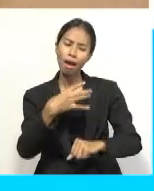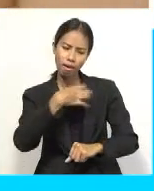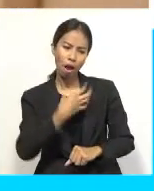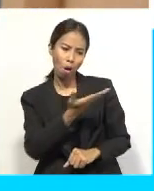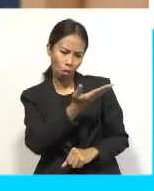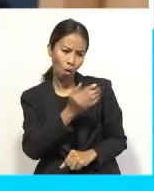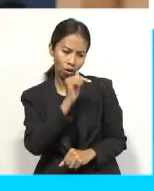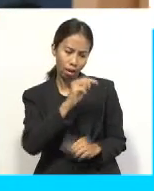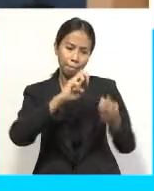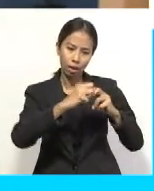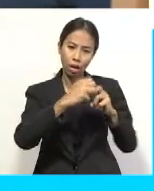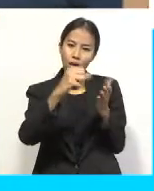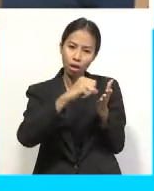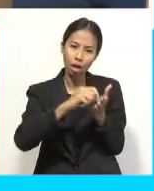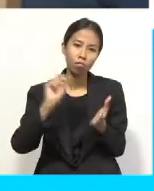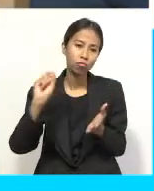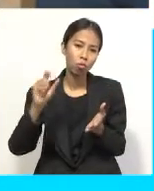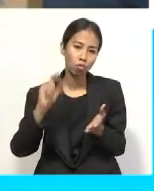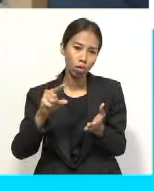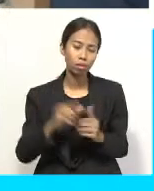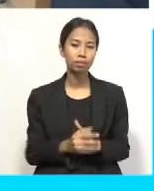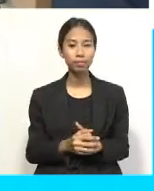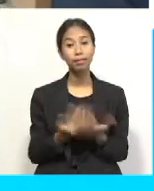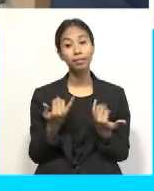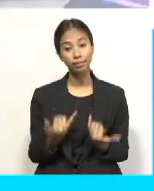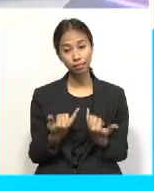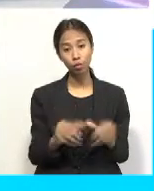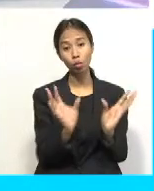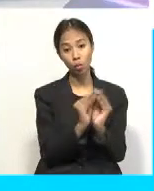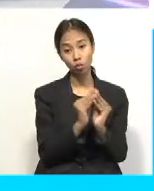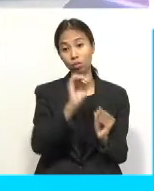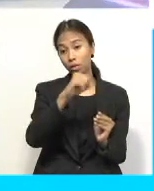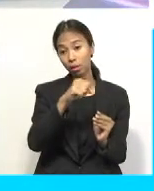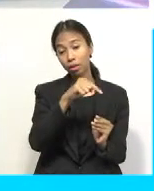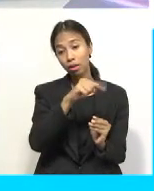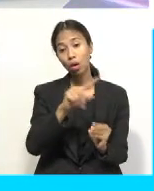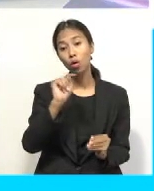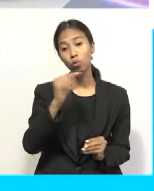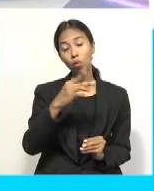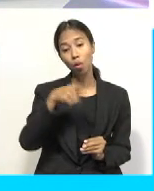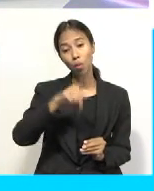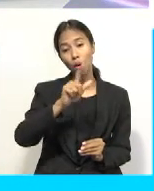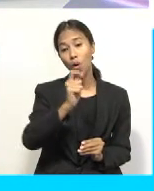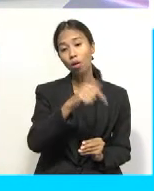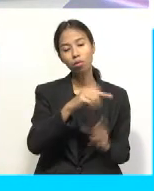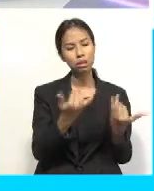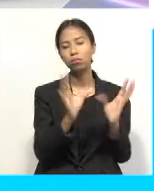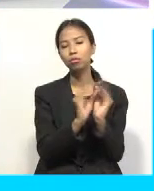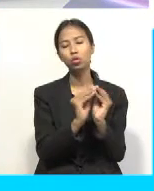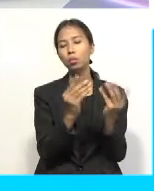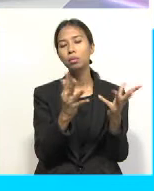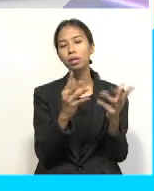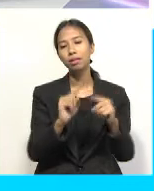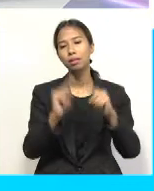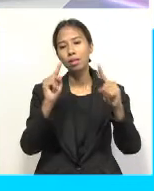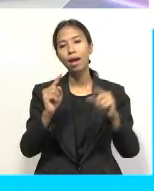นี่ยเร่งแก้ไขให้เร็วที่สุดครับ ค่ะคือตอนนี้ทปอ อยู่ในช่วงของการประชุมกันอยู่หรือเปล่าคะ ทางทปอวันนี้ไม่มีการประชุมครับแต่มี